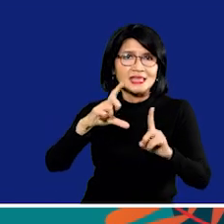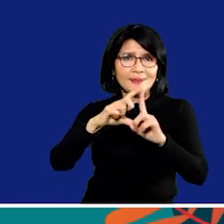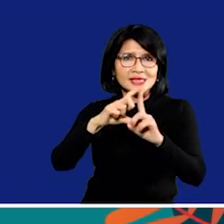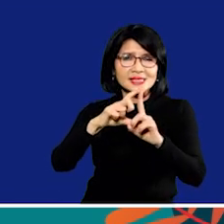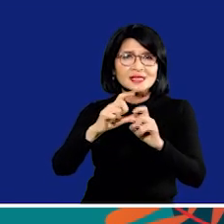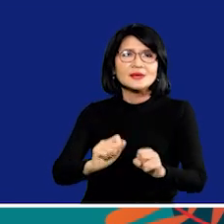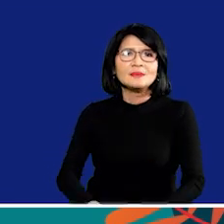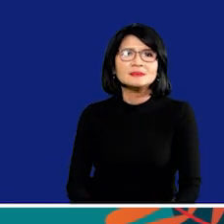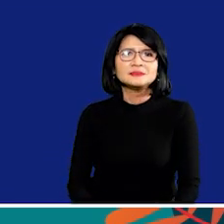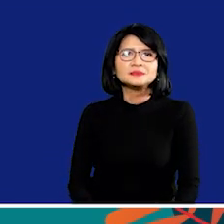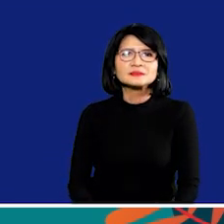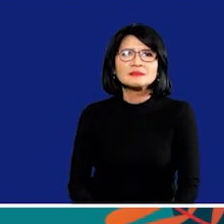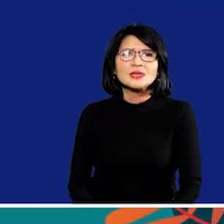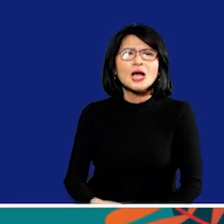digital.